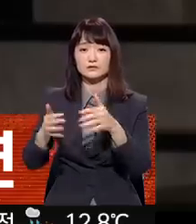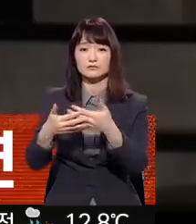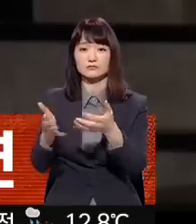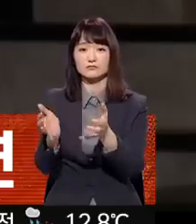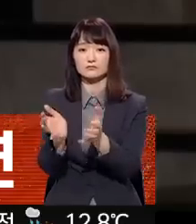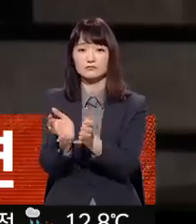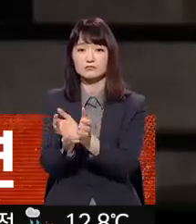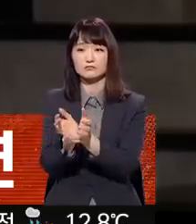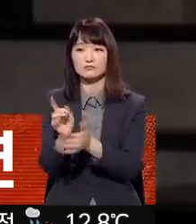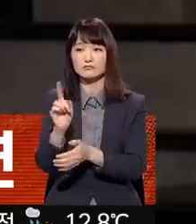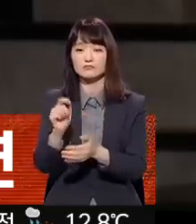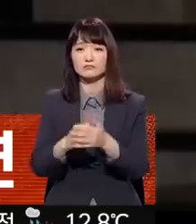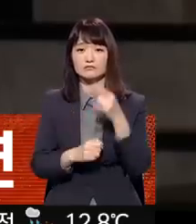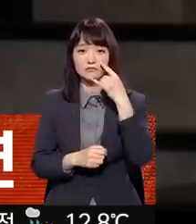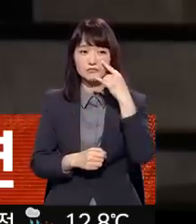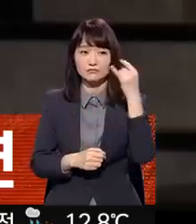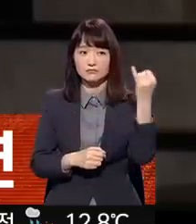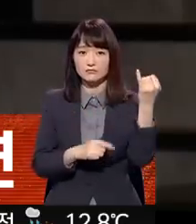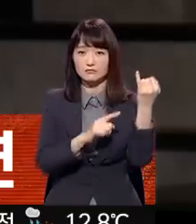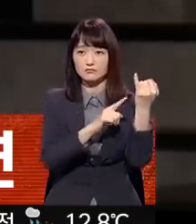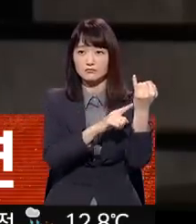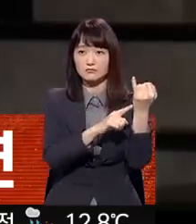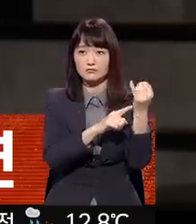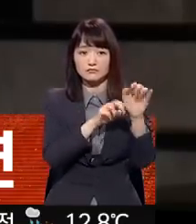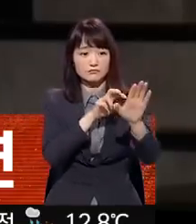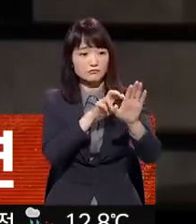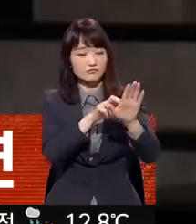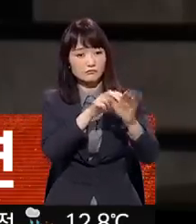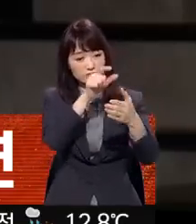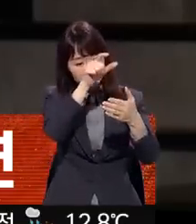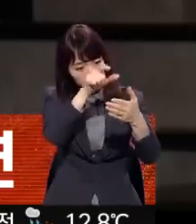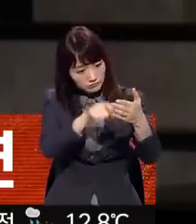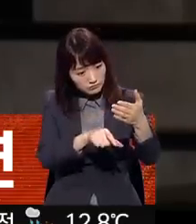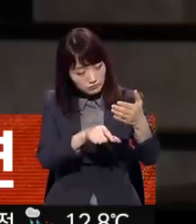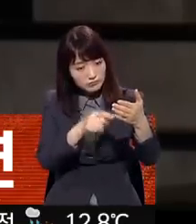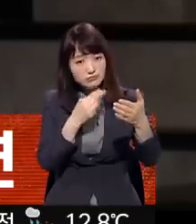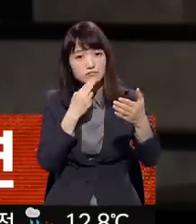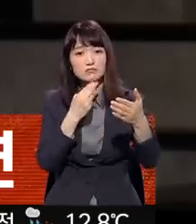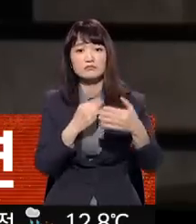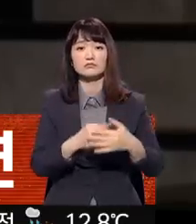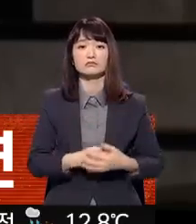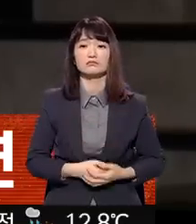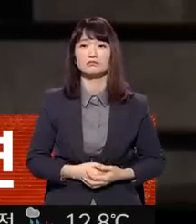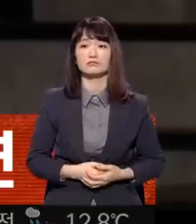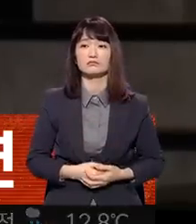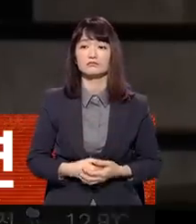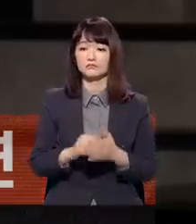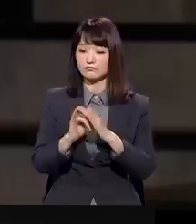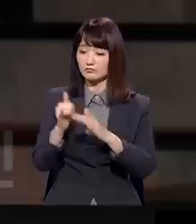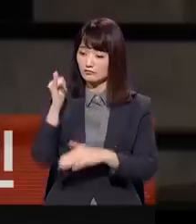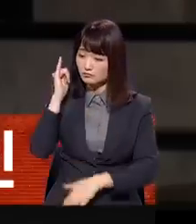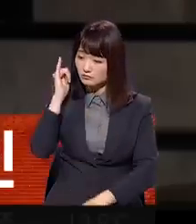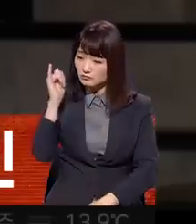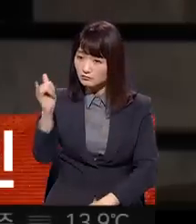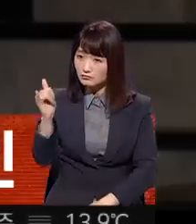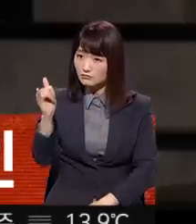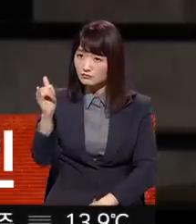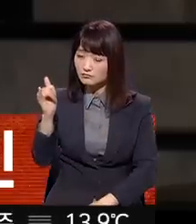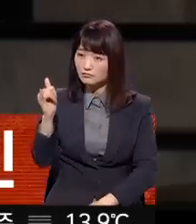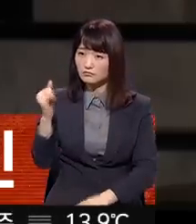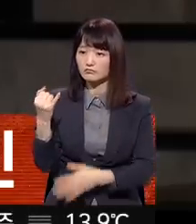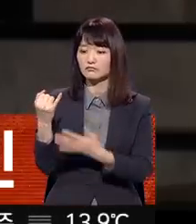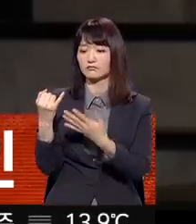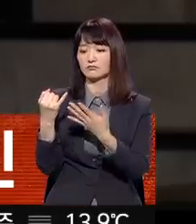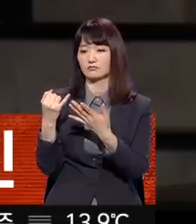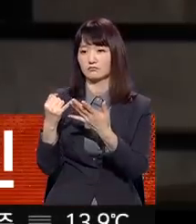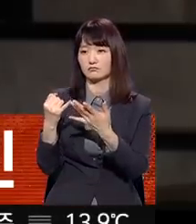국민보험연금공단에서 이렇게 보니까 이 어머니의 진료 기록이 2년 동안 없는 거예요. 그래서 이제 가족한테 연락을 한다 그러면서 넷째 딸한테